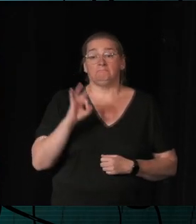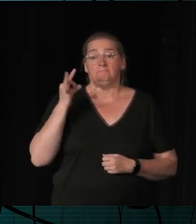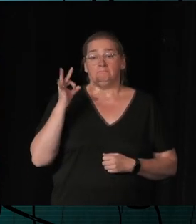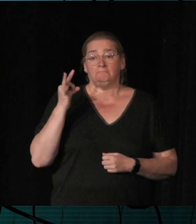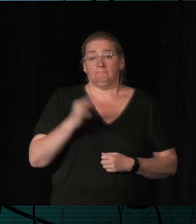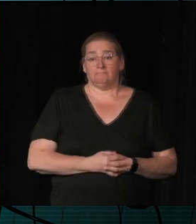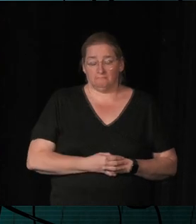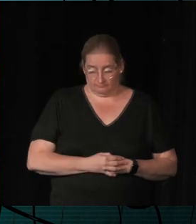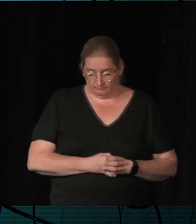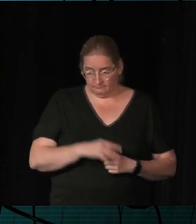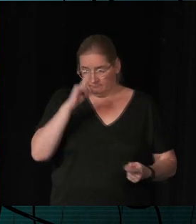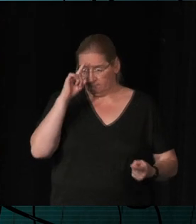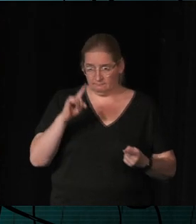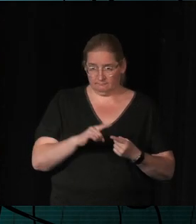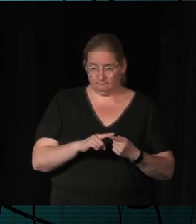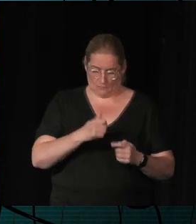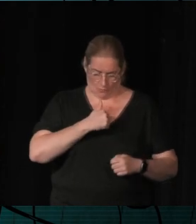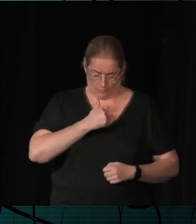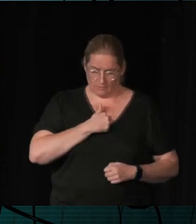La question du choix, du libre arbitre